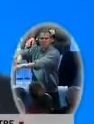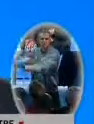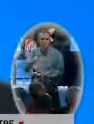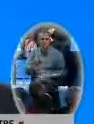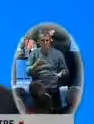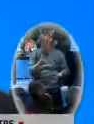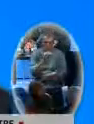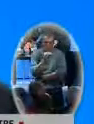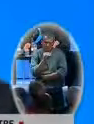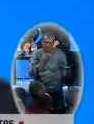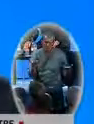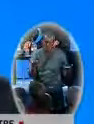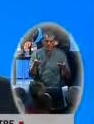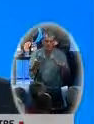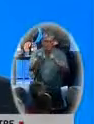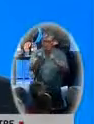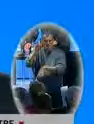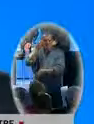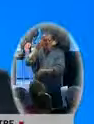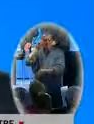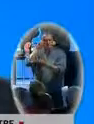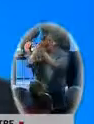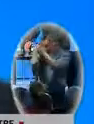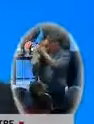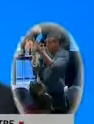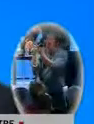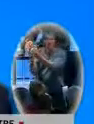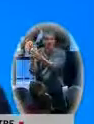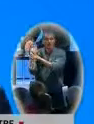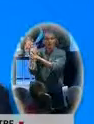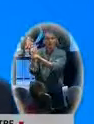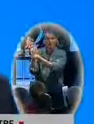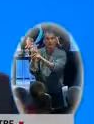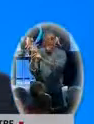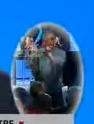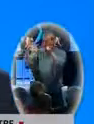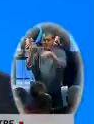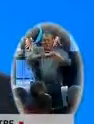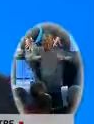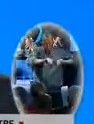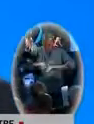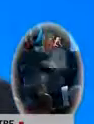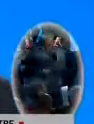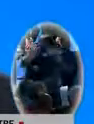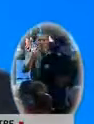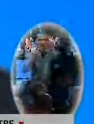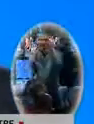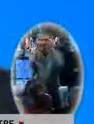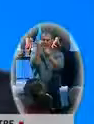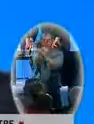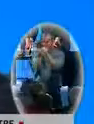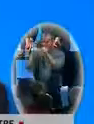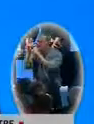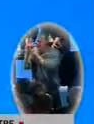civile. Pour les mêmes raisons, nous nous inscrivons dans la tradition des libertés locales, fidèles à notre inspiration